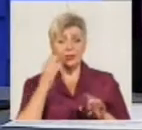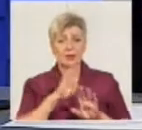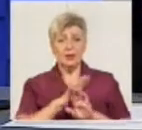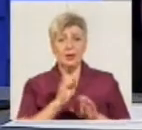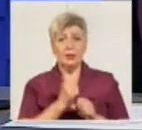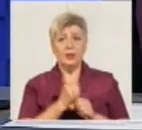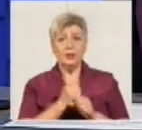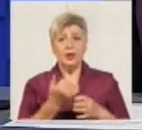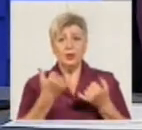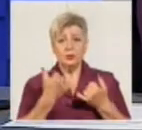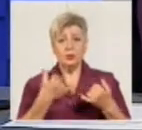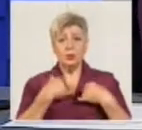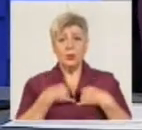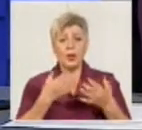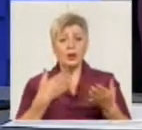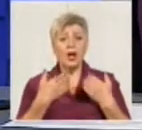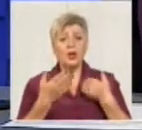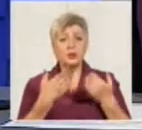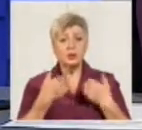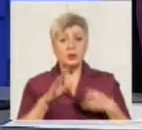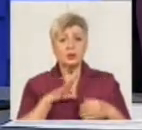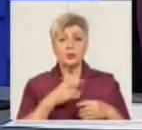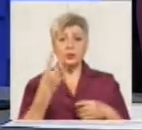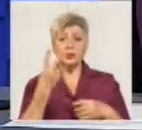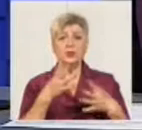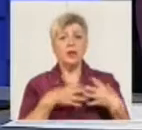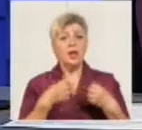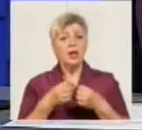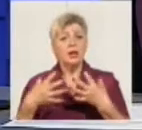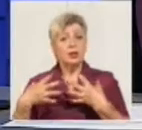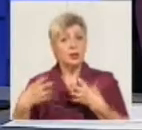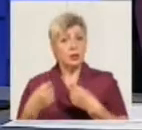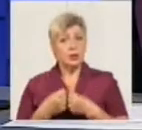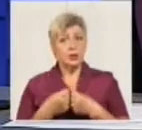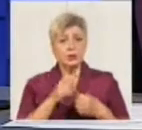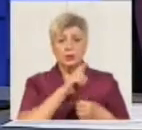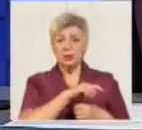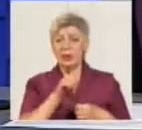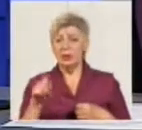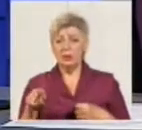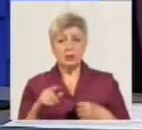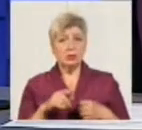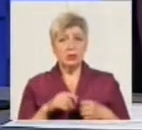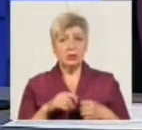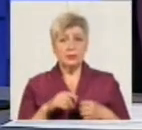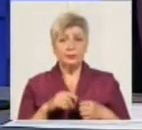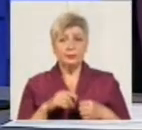Сьогодні у мене на консультації було дві родини, були, і ні та родина дошки